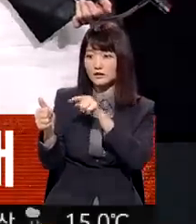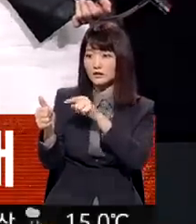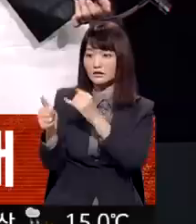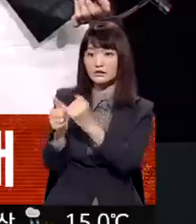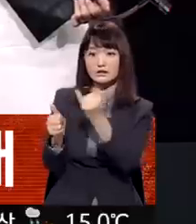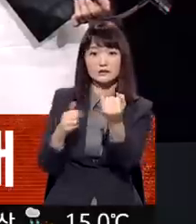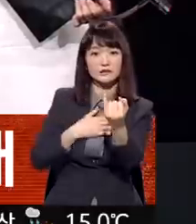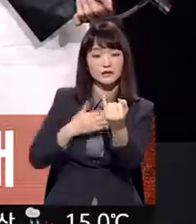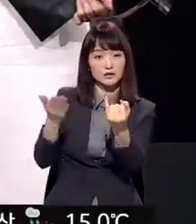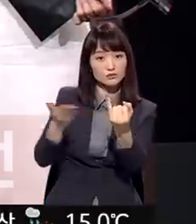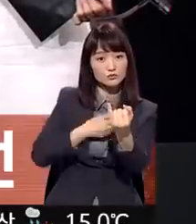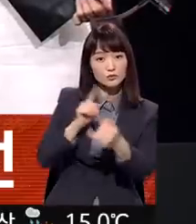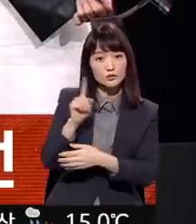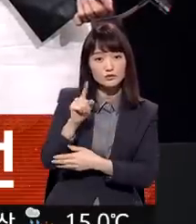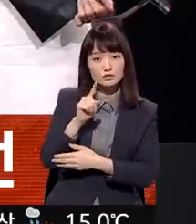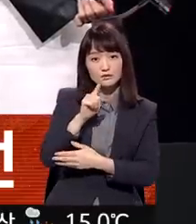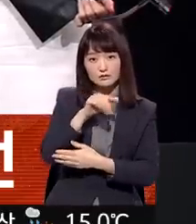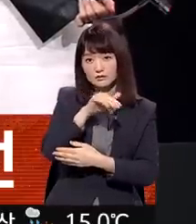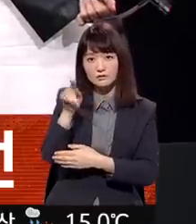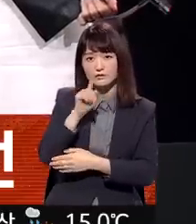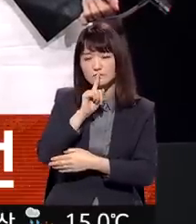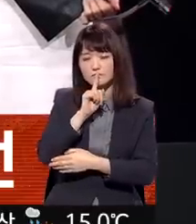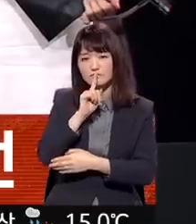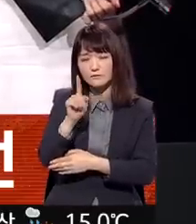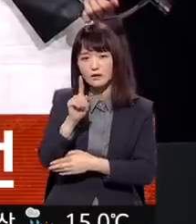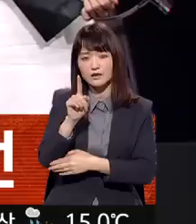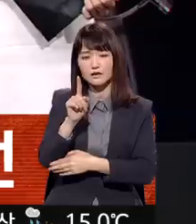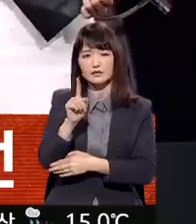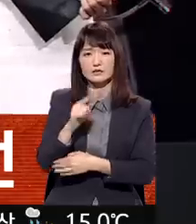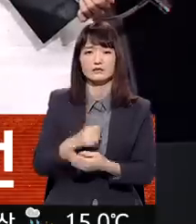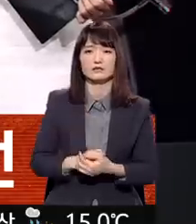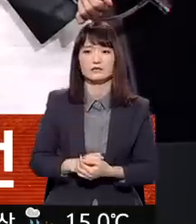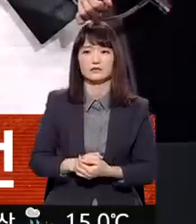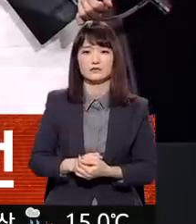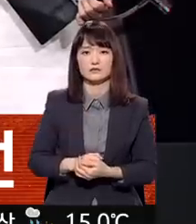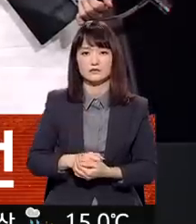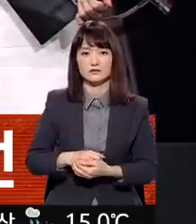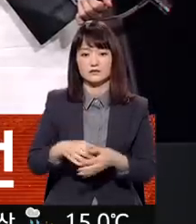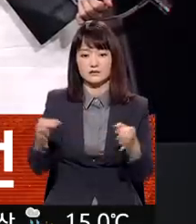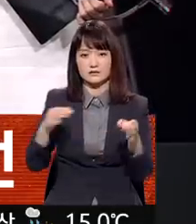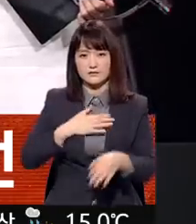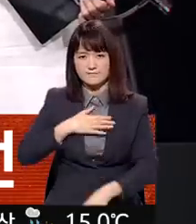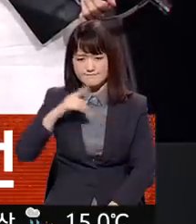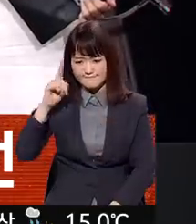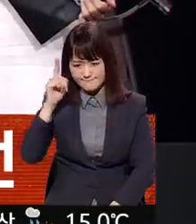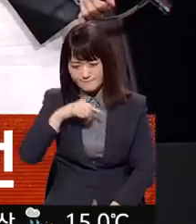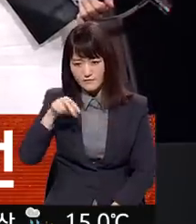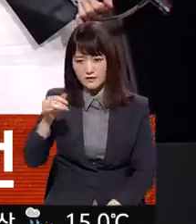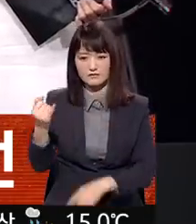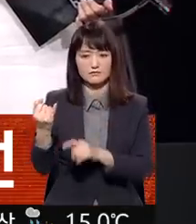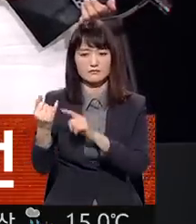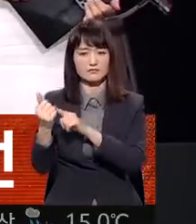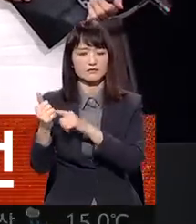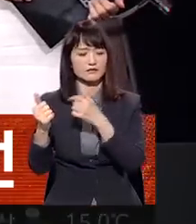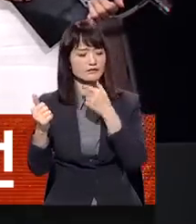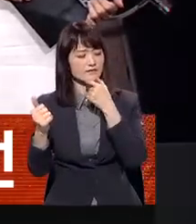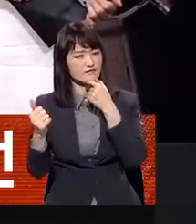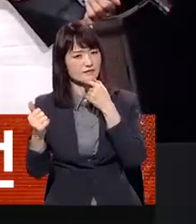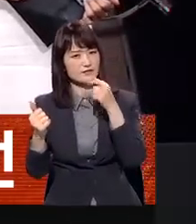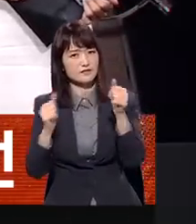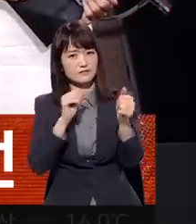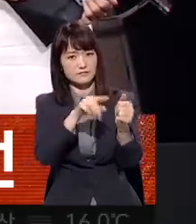안 돼 라며 선을 넘는 발언들을 했는데요. 순간 기분이 나빴던 서 씨는 정색을 했지만